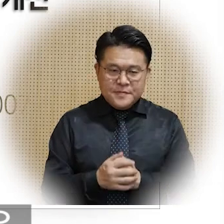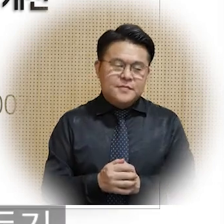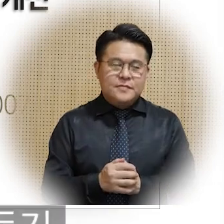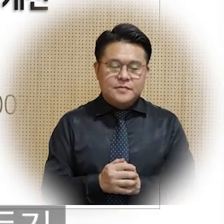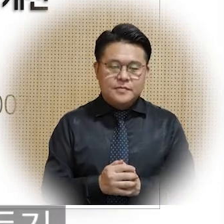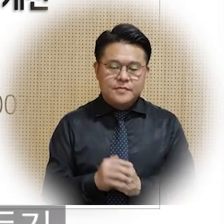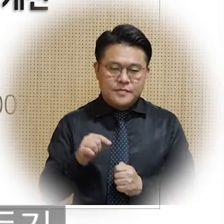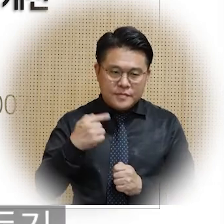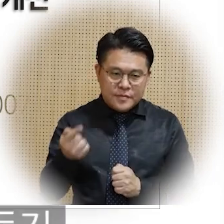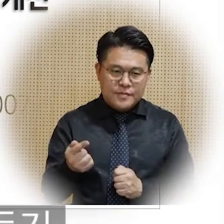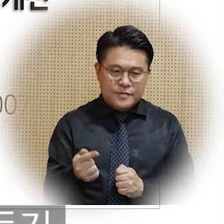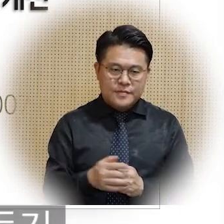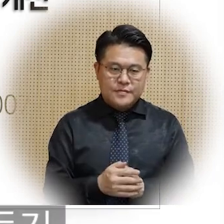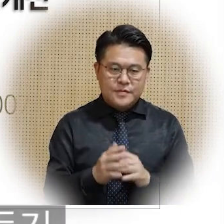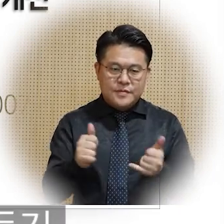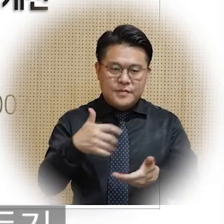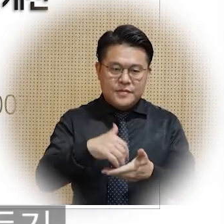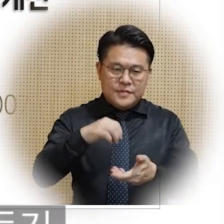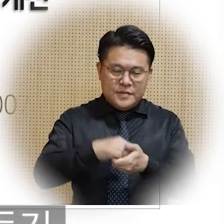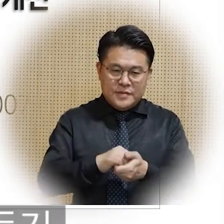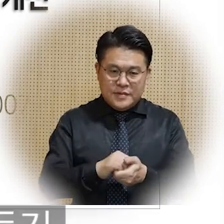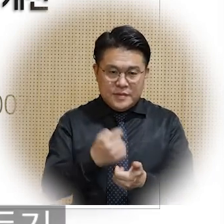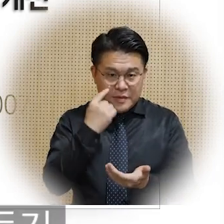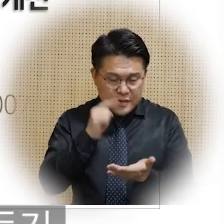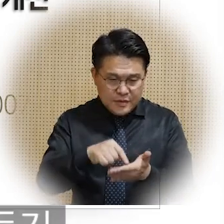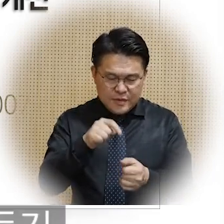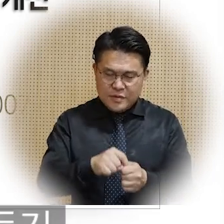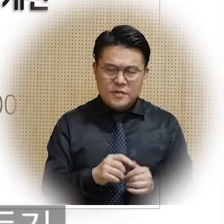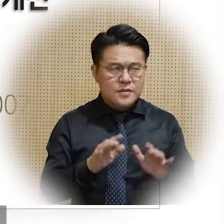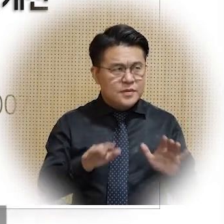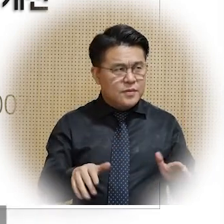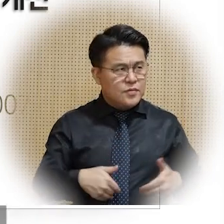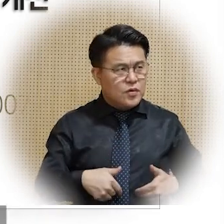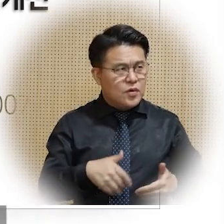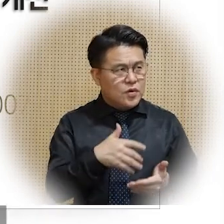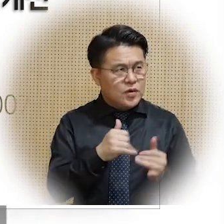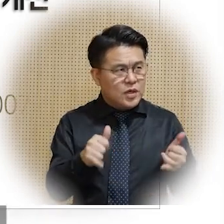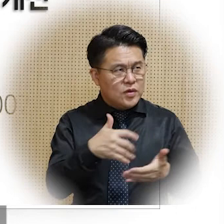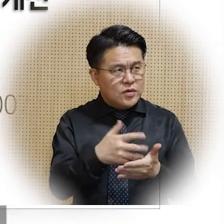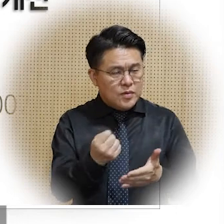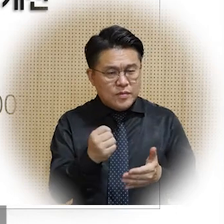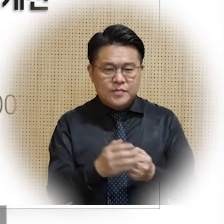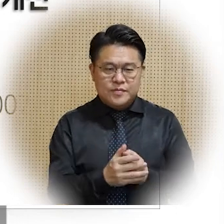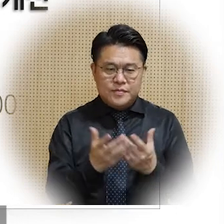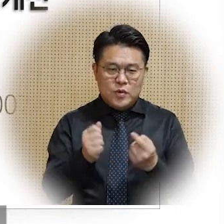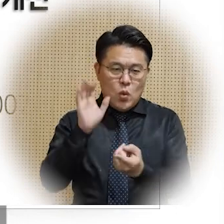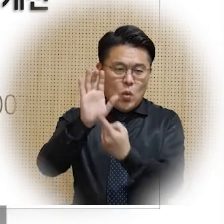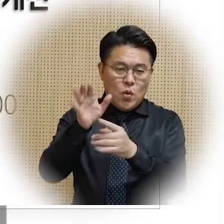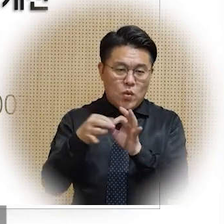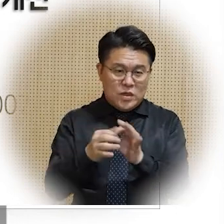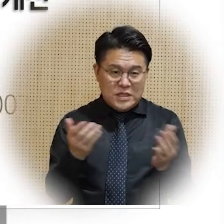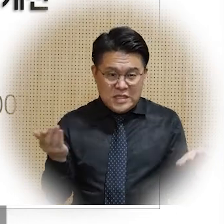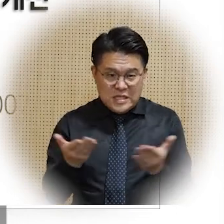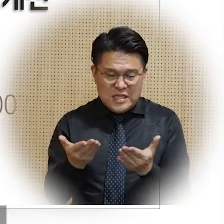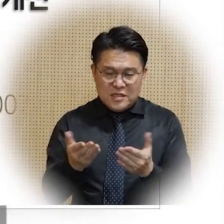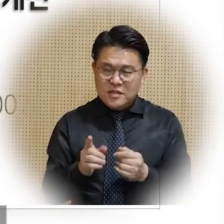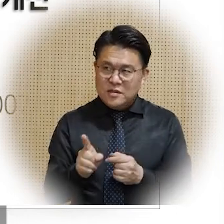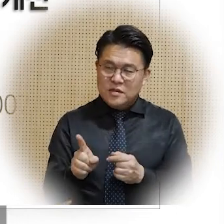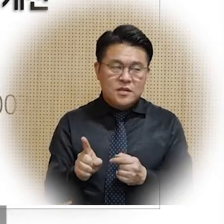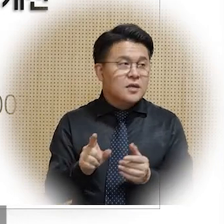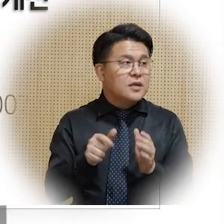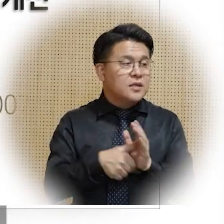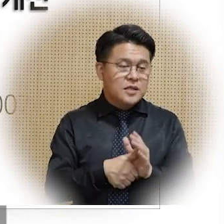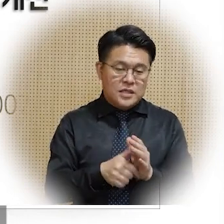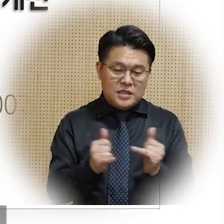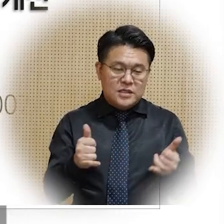거죠. 그 다음에 정원을 산정하기 위해서 몇 명이 필요하다는지, 뭐 예를 들어서 홍보 업무다. 그 홍보 업무를 하는 데 있어서